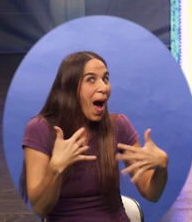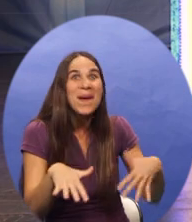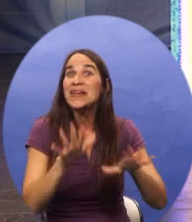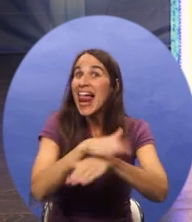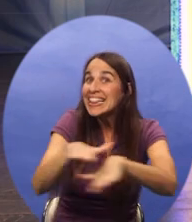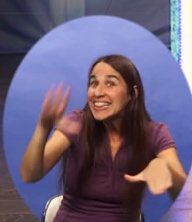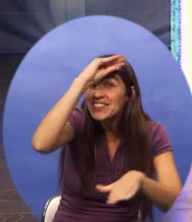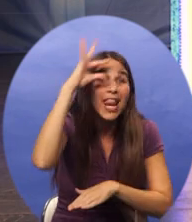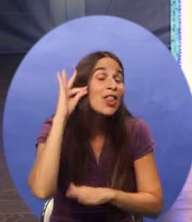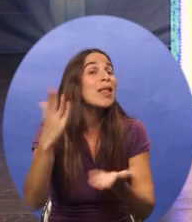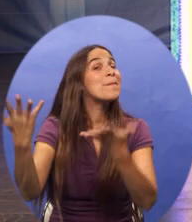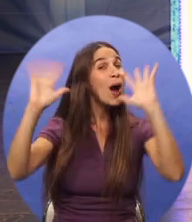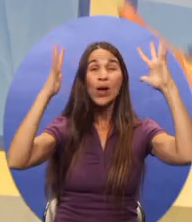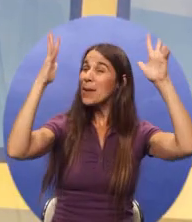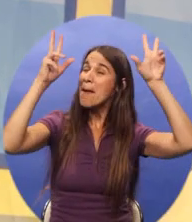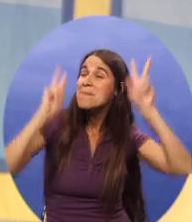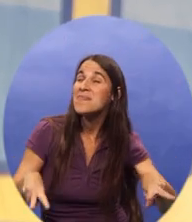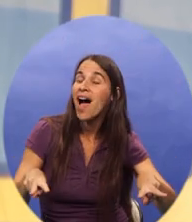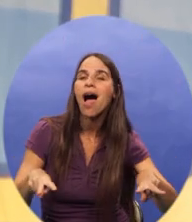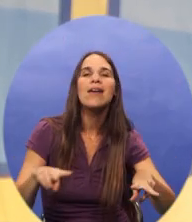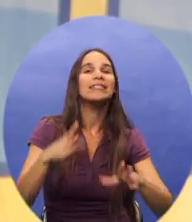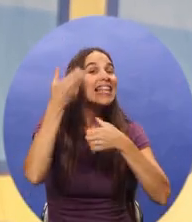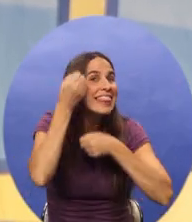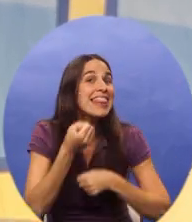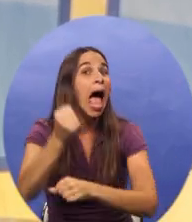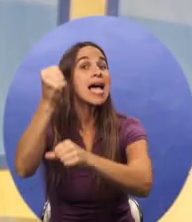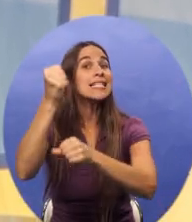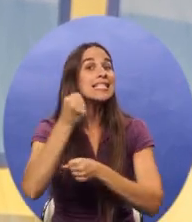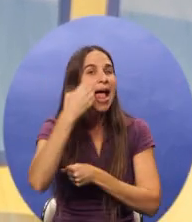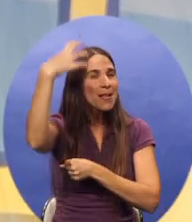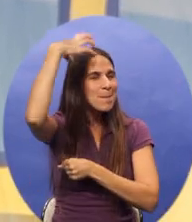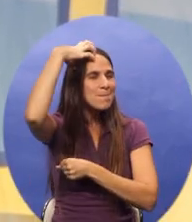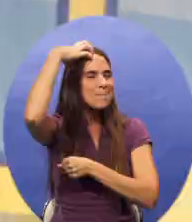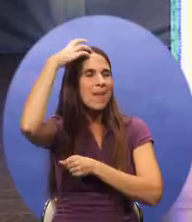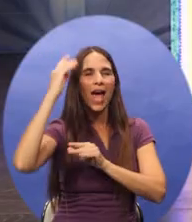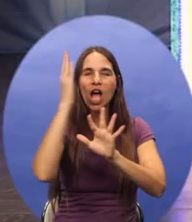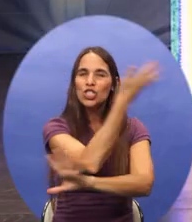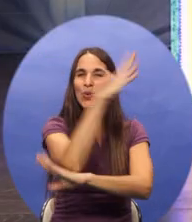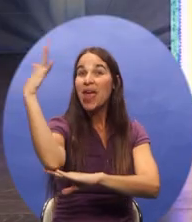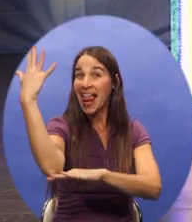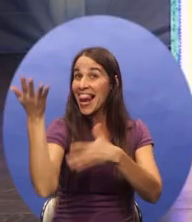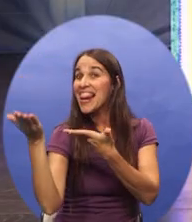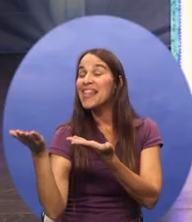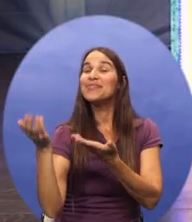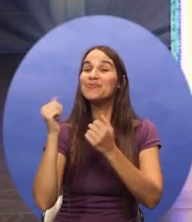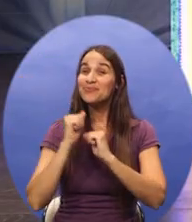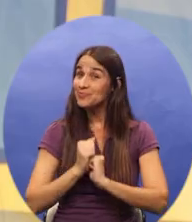ילדים וילדות, קבלו במחיאות כפיים סוערות את טרזן, מלך הג'ונגל.